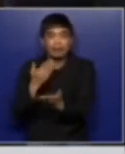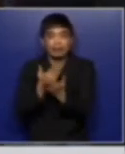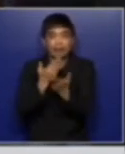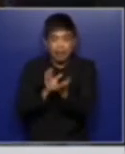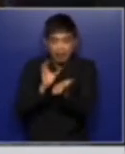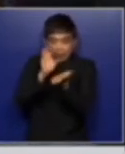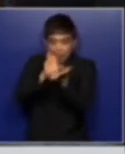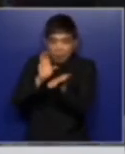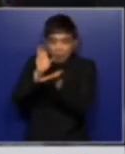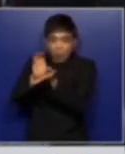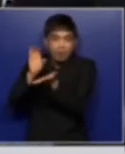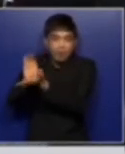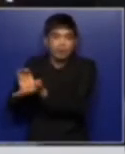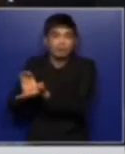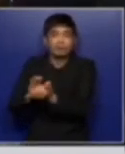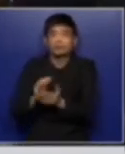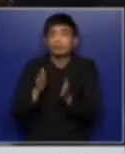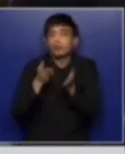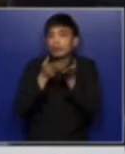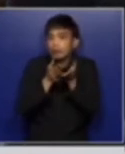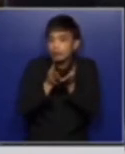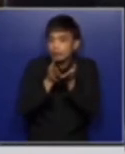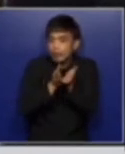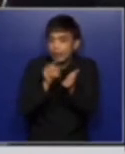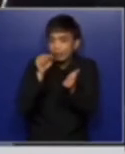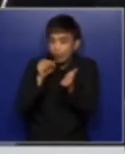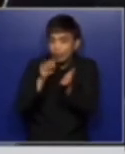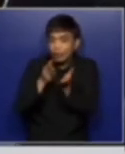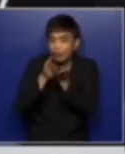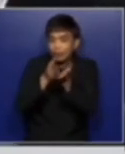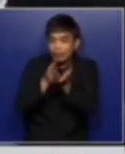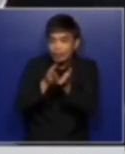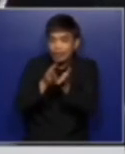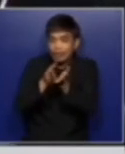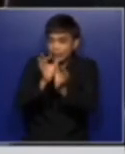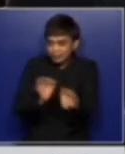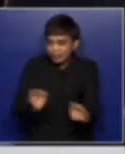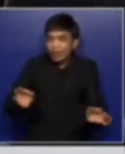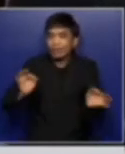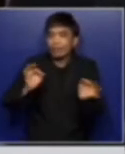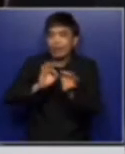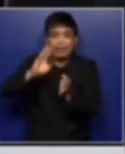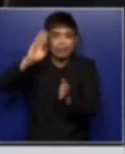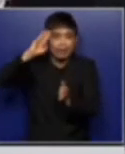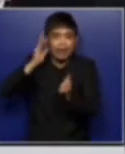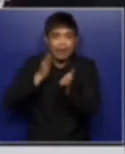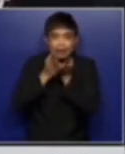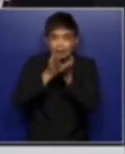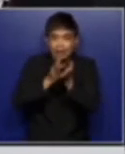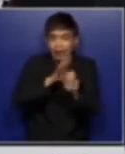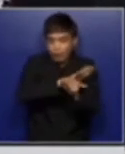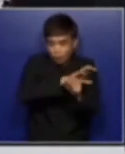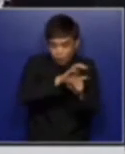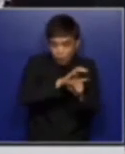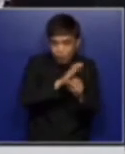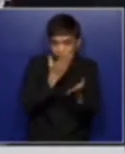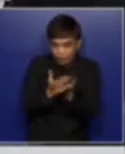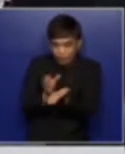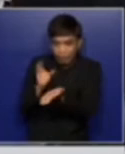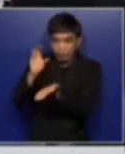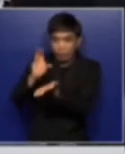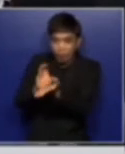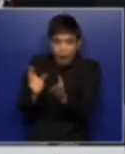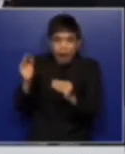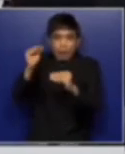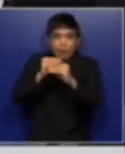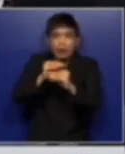นี่ยแหละครับเนี่ยท่านประธานครับสำคัญมากครับปีนี้เนี่ยขนาดเกิดโควิดงบกองทัพเรือเพิ่มจากปีที่แล้วอี